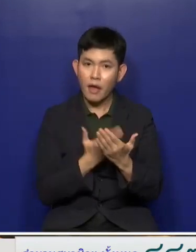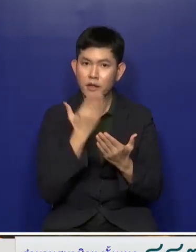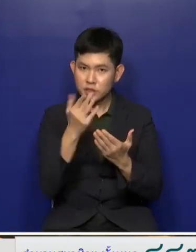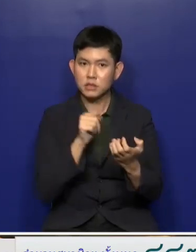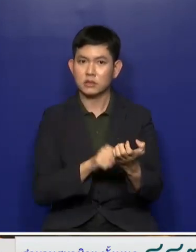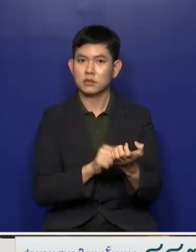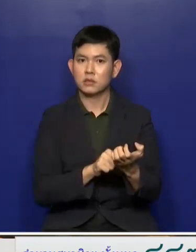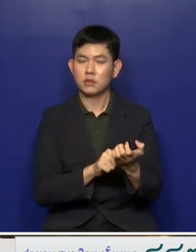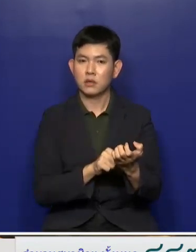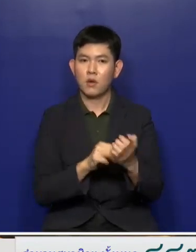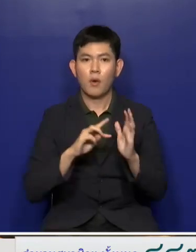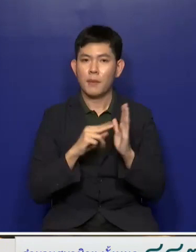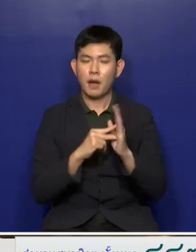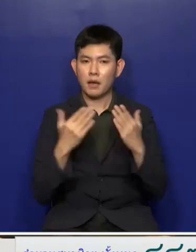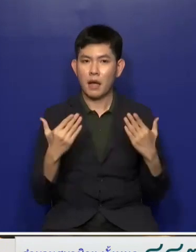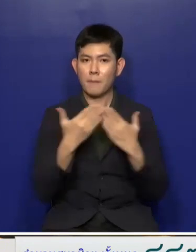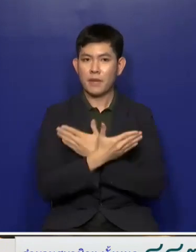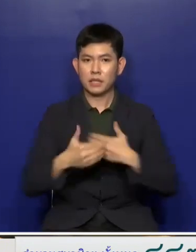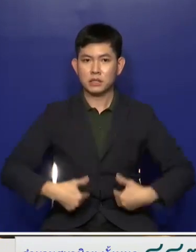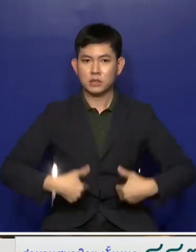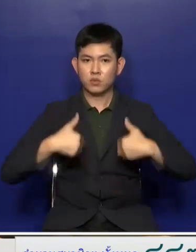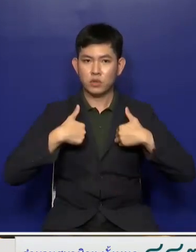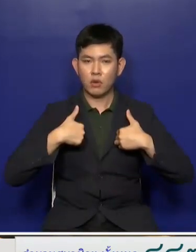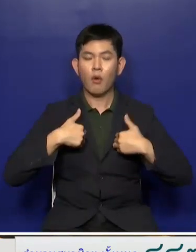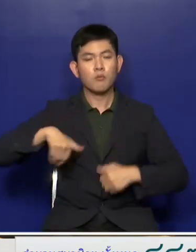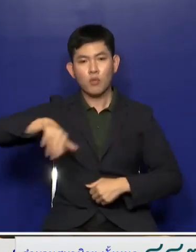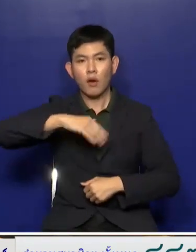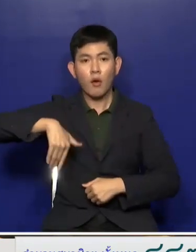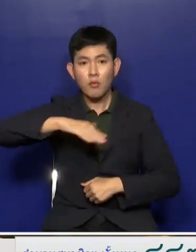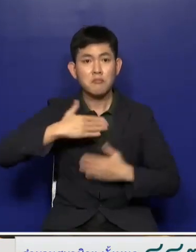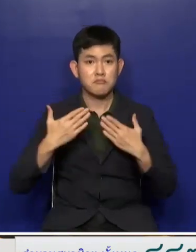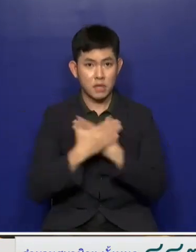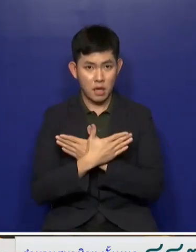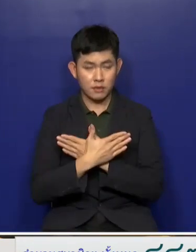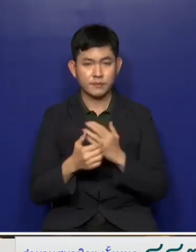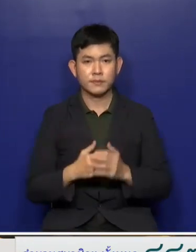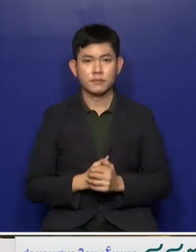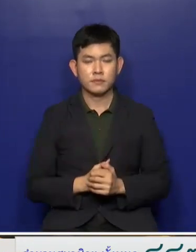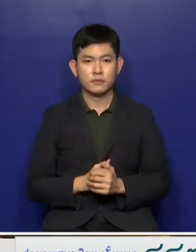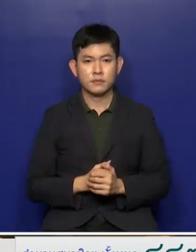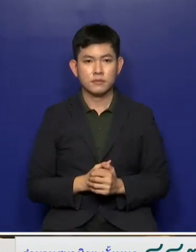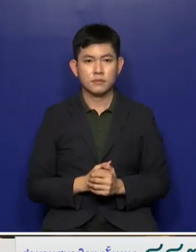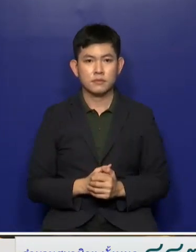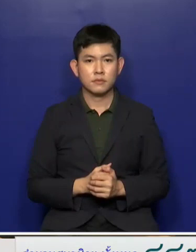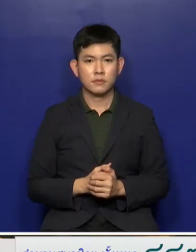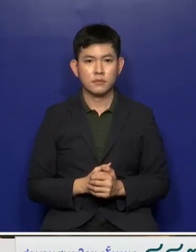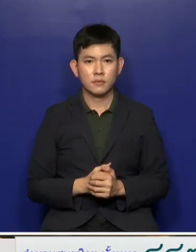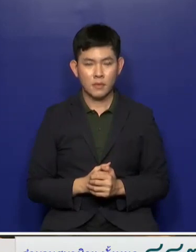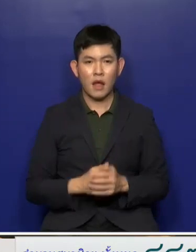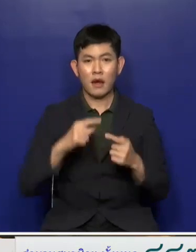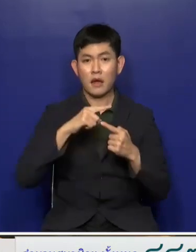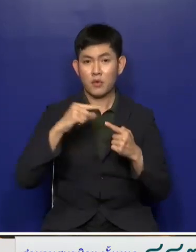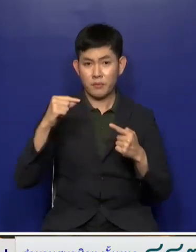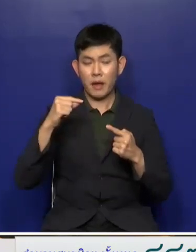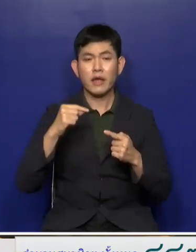นี่คือการเปลี่ยนแปลงที่เห็นในวิถีชีวิตของเราวันเวลาที่พรรคอนาคตใหม่ประกาศว่